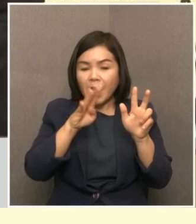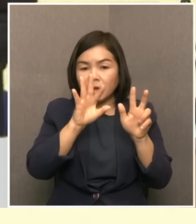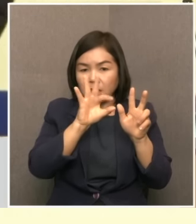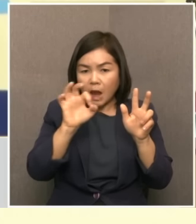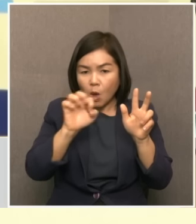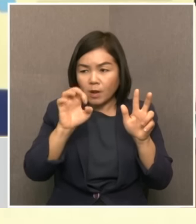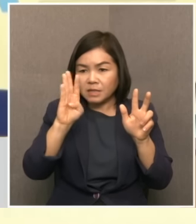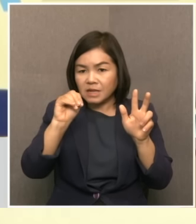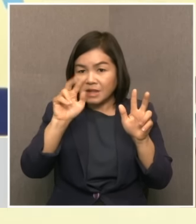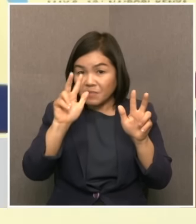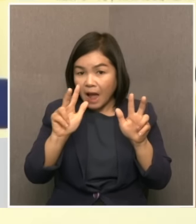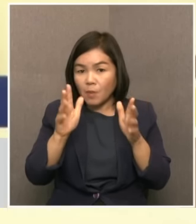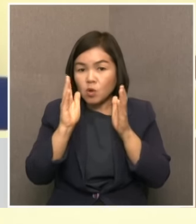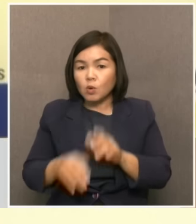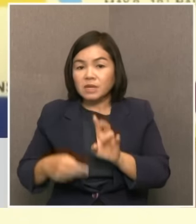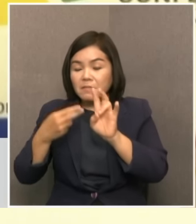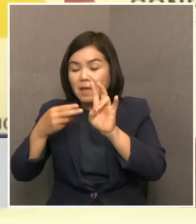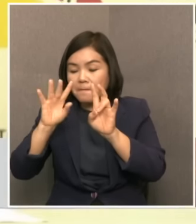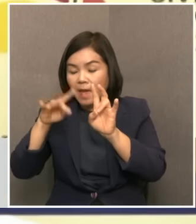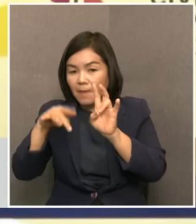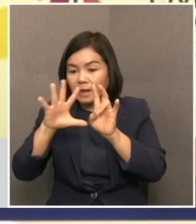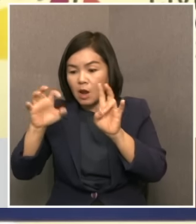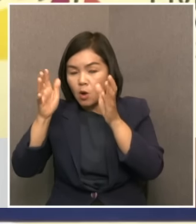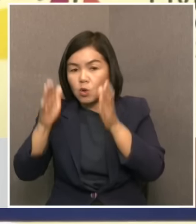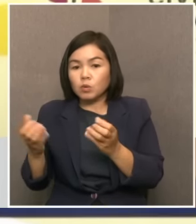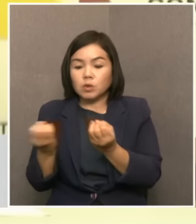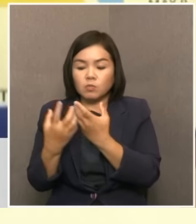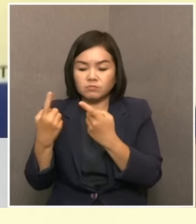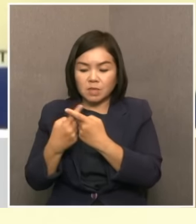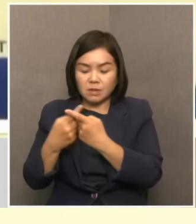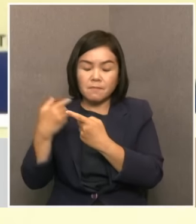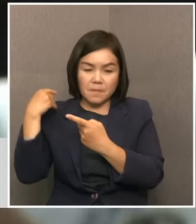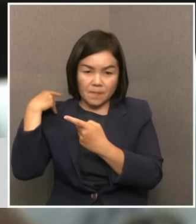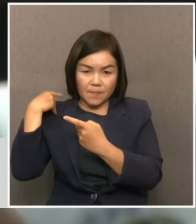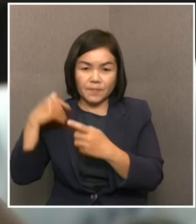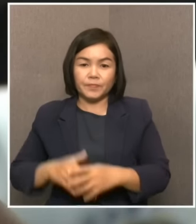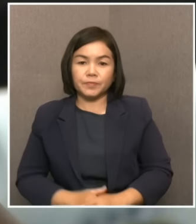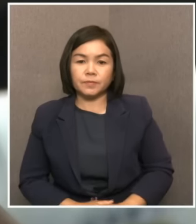34,943 คนบาดเจ็บมากกว่า 78,500 คนค่ะ